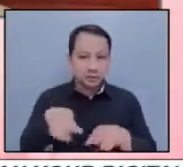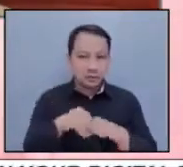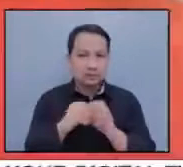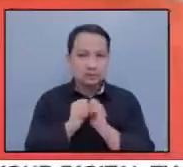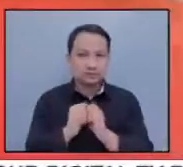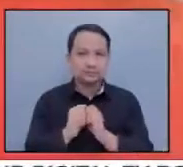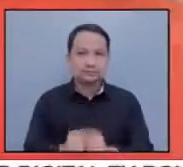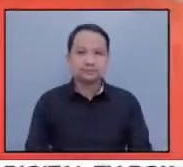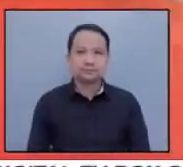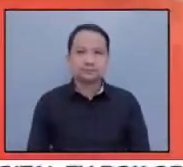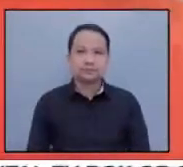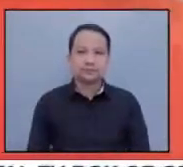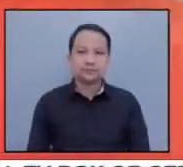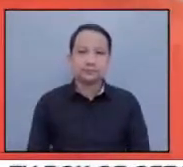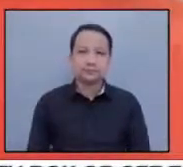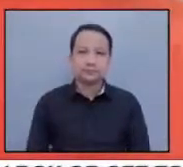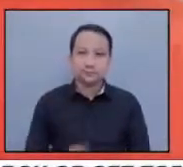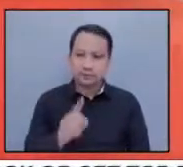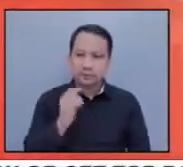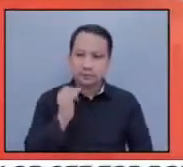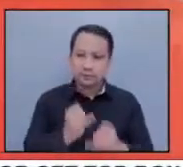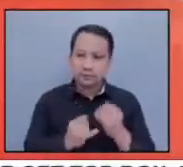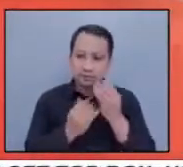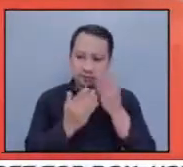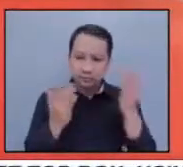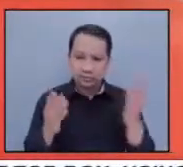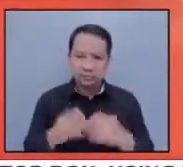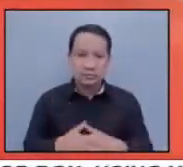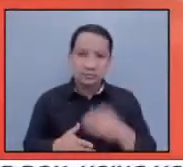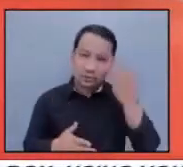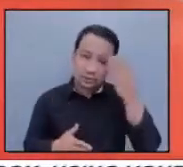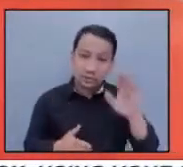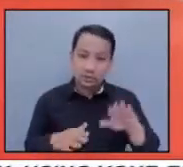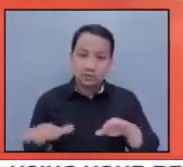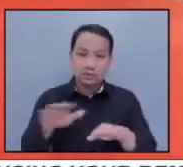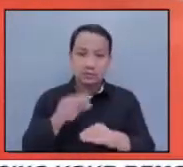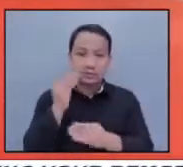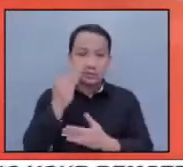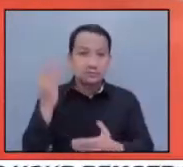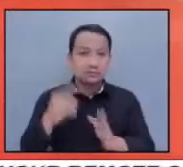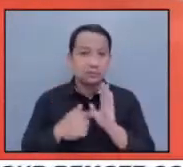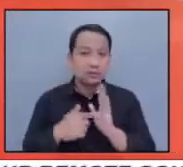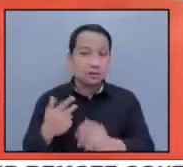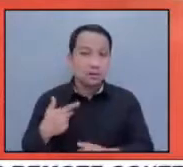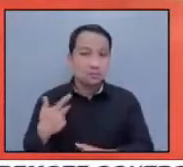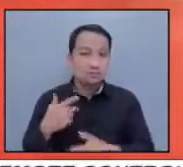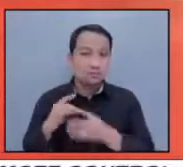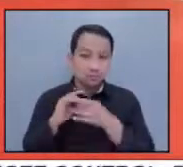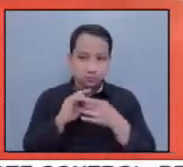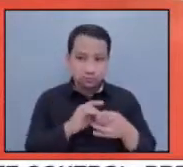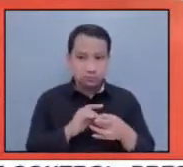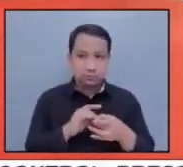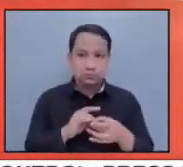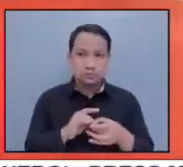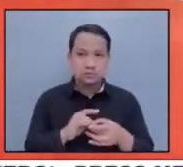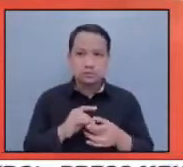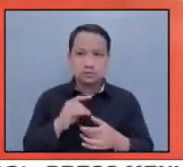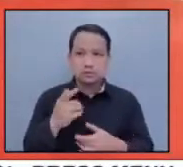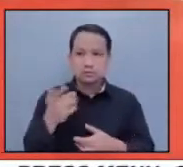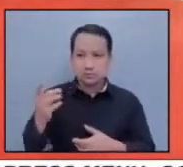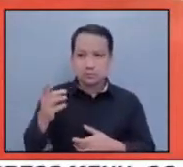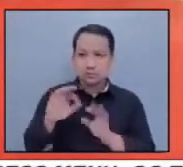Siguro pahabol lang ako, Julin, kasi we'll never know. Baka ito ay may kaugnayan din sa gene. So sa inyo bang